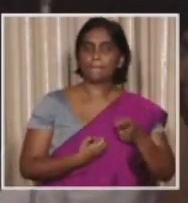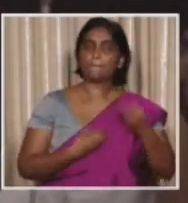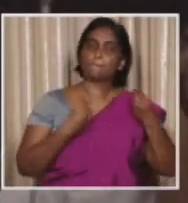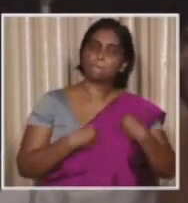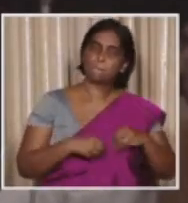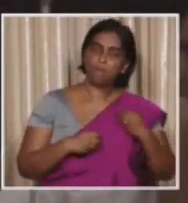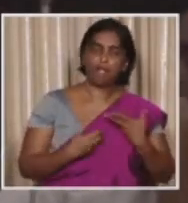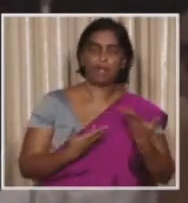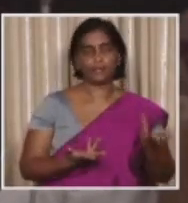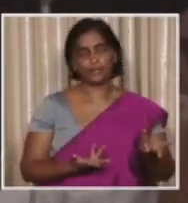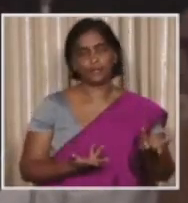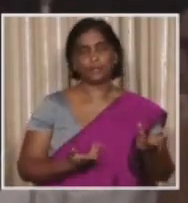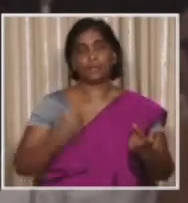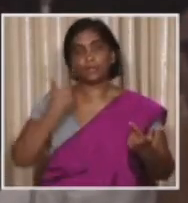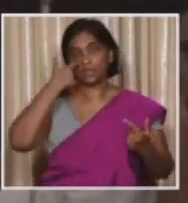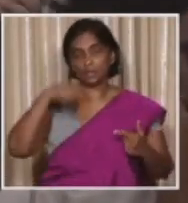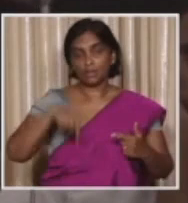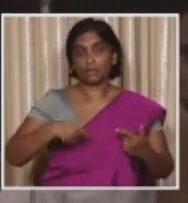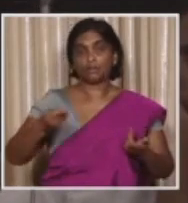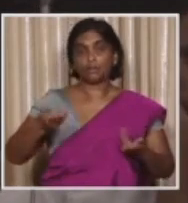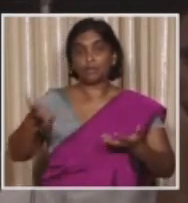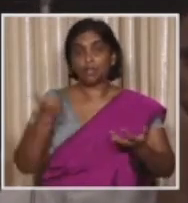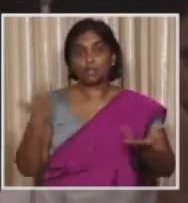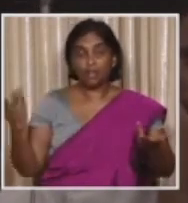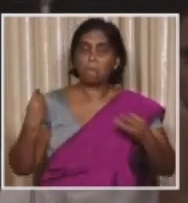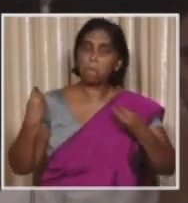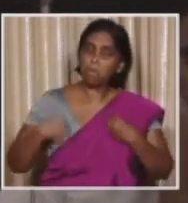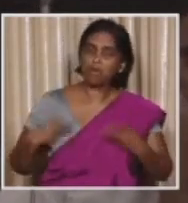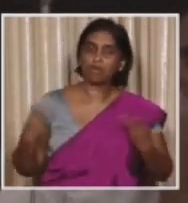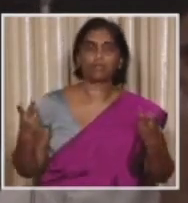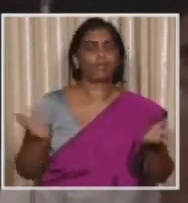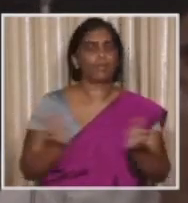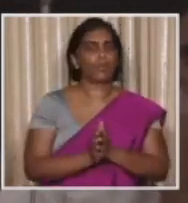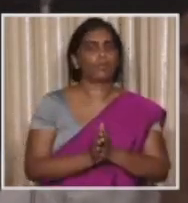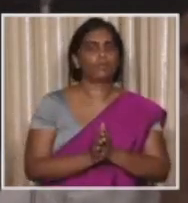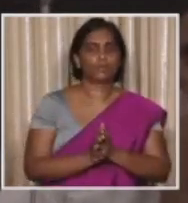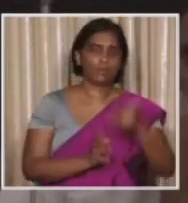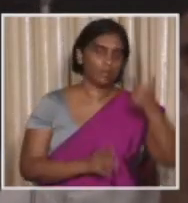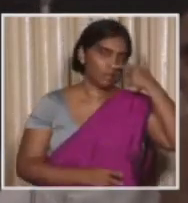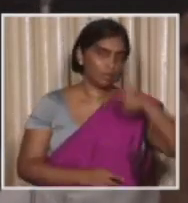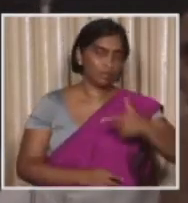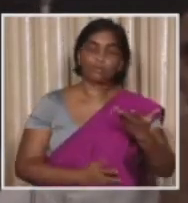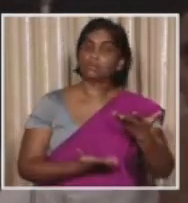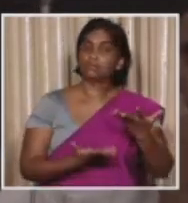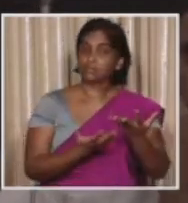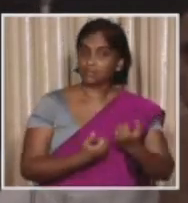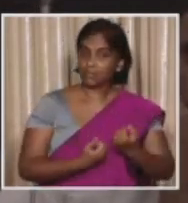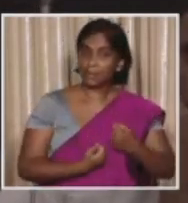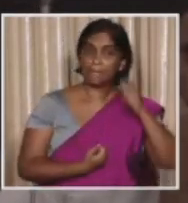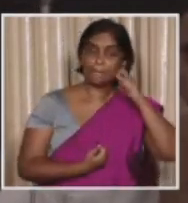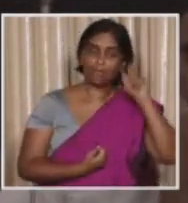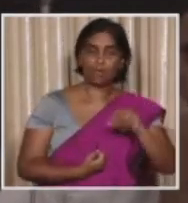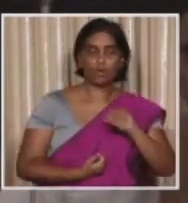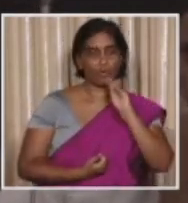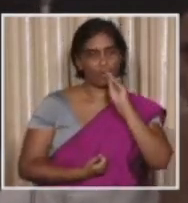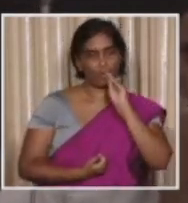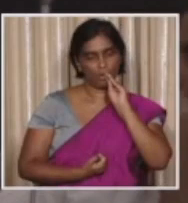පාඩුව දරනවා. ඉන්ධන ලබා ගන්න නැති එක්කෙනත් පාඩුව දරනවා. දැන් ඉන්ධන ලබා ගන්න මිනිහට අඩුම